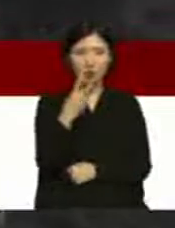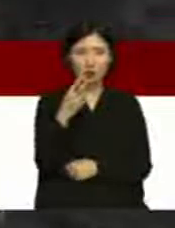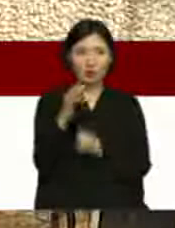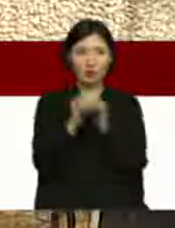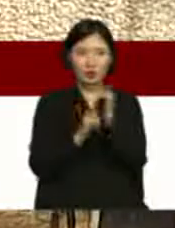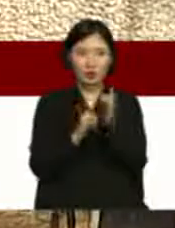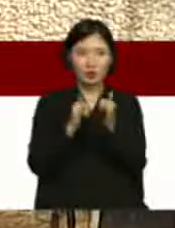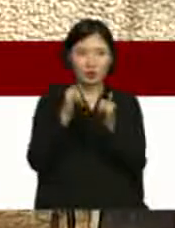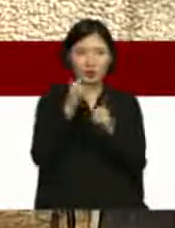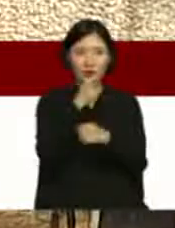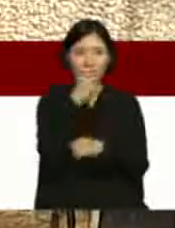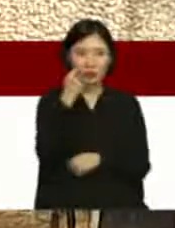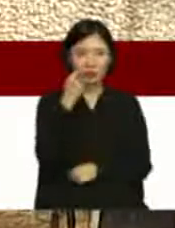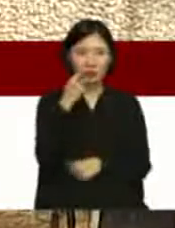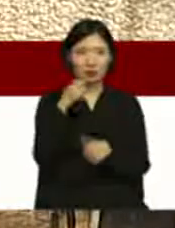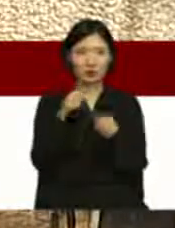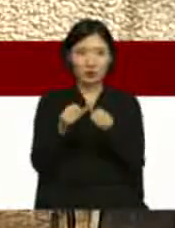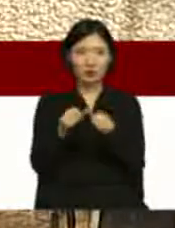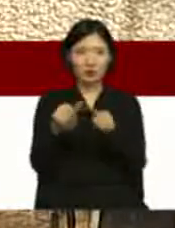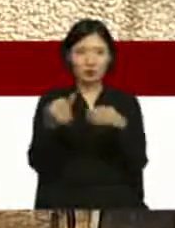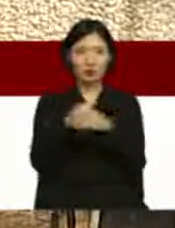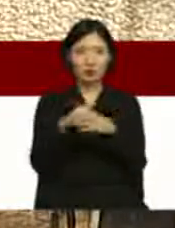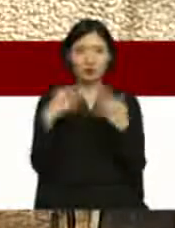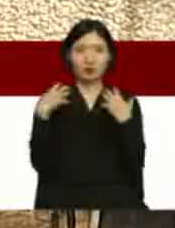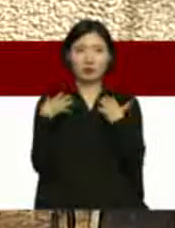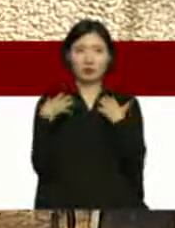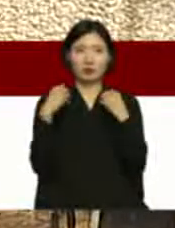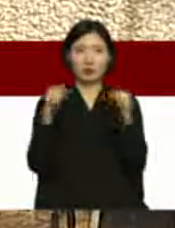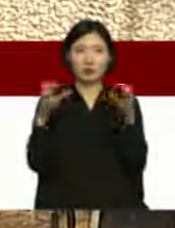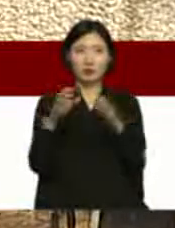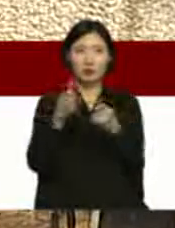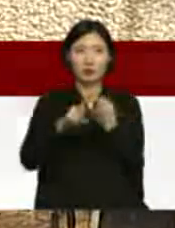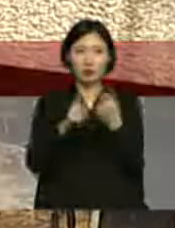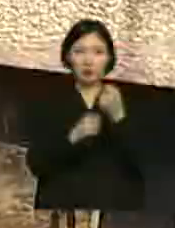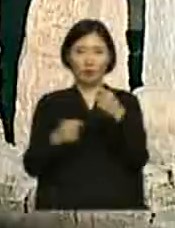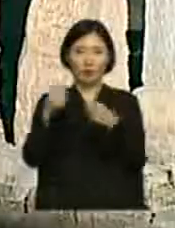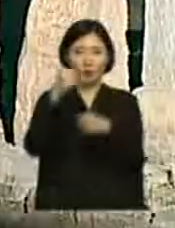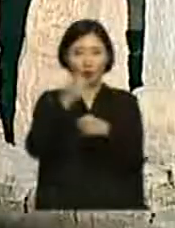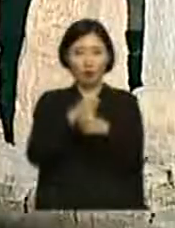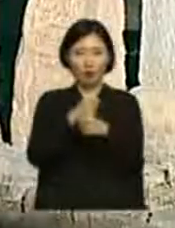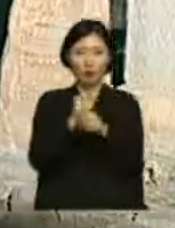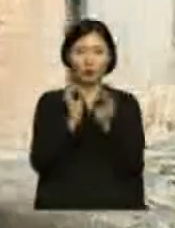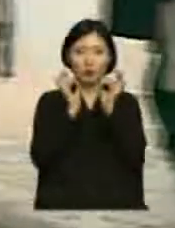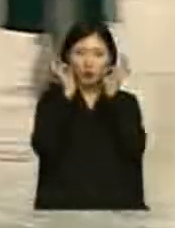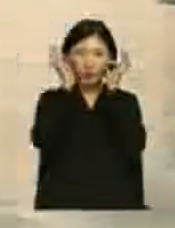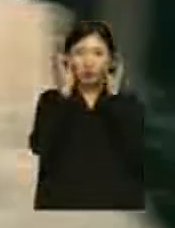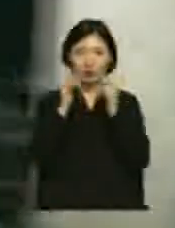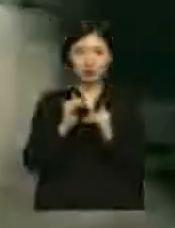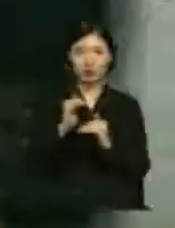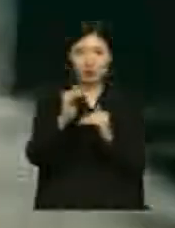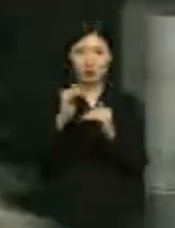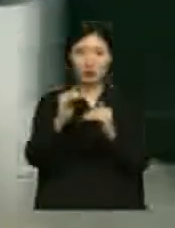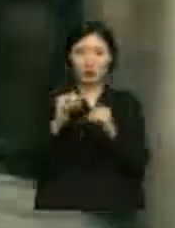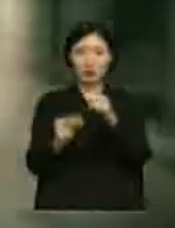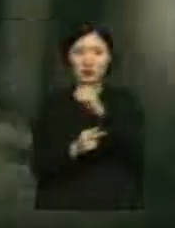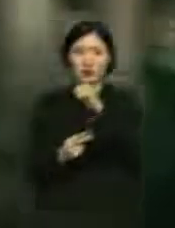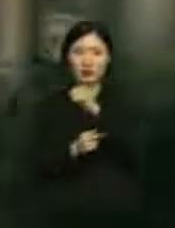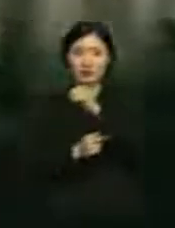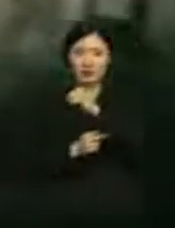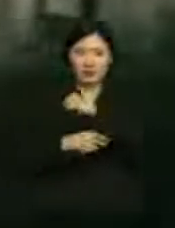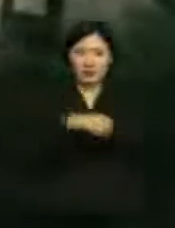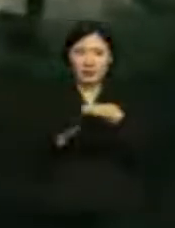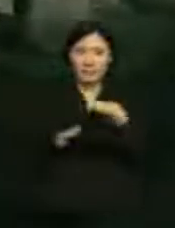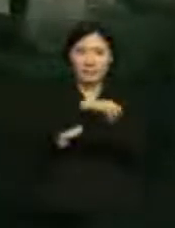자문과 문화재청과 협업해서 그대로 복원을 하려고 노력을 했습니다. 복원 과정에선 다리를 비추는